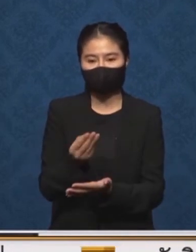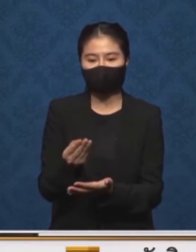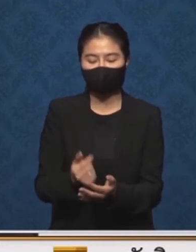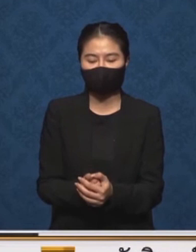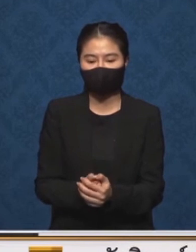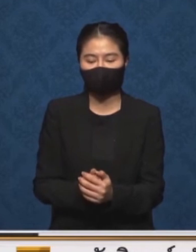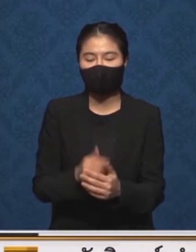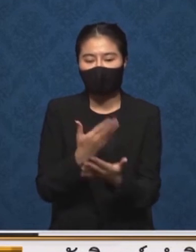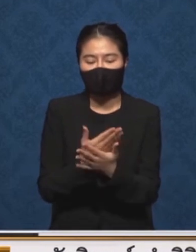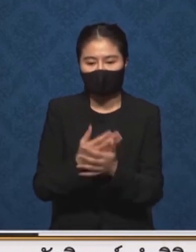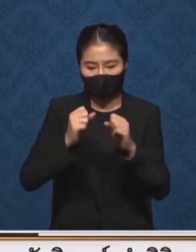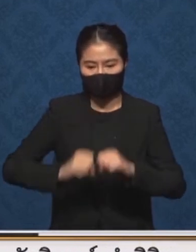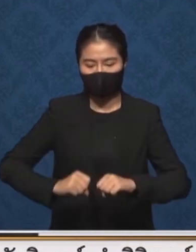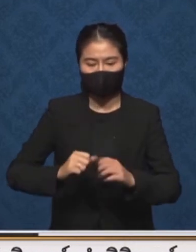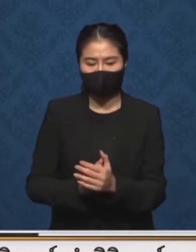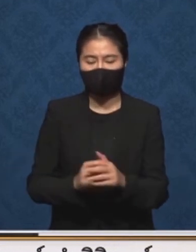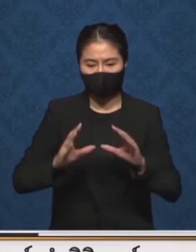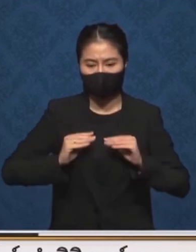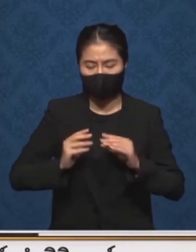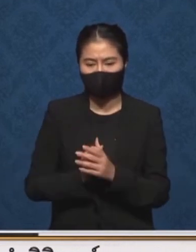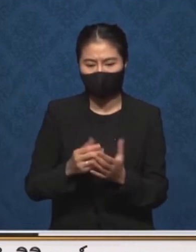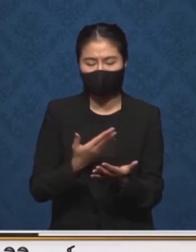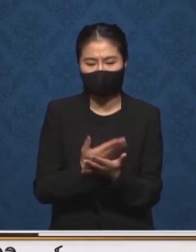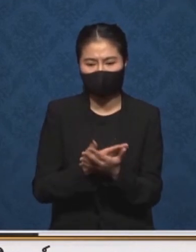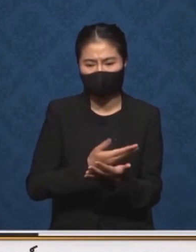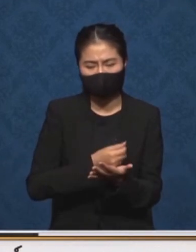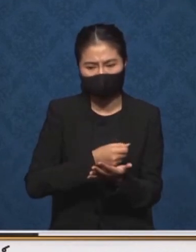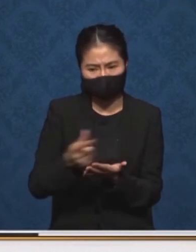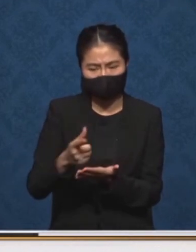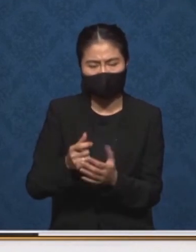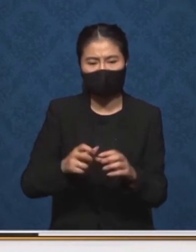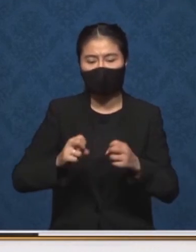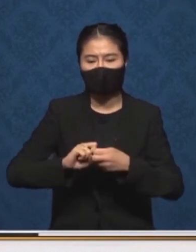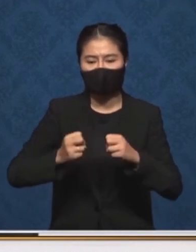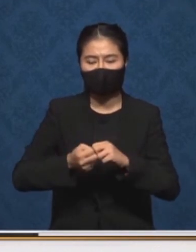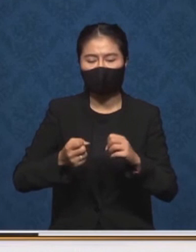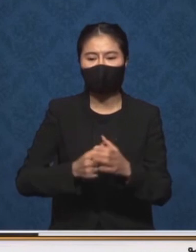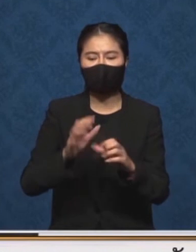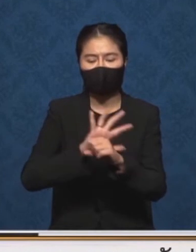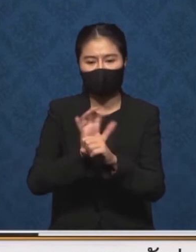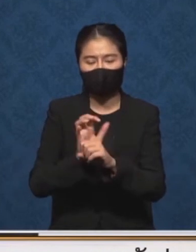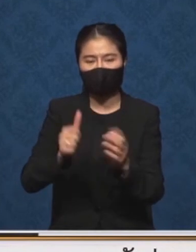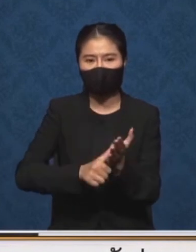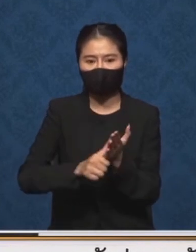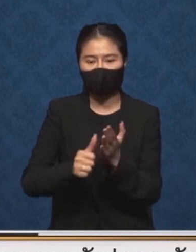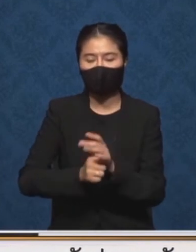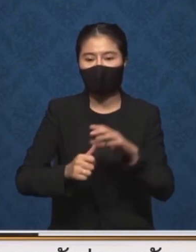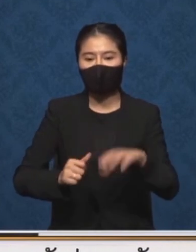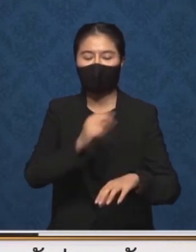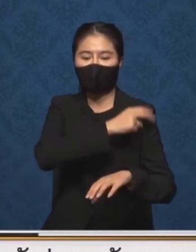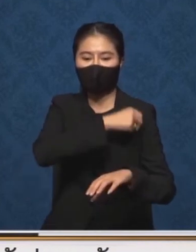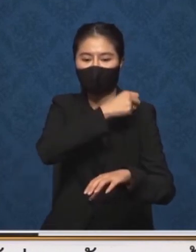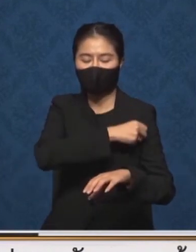เงินทองอนุมัจากทภาณ์นี้ไปเยอะสรูปแล้วาท่านมีคน มีหมอที่เก่งกล้า มีโงพยาบาทั่วประเทศ